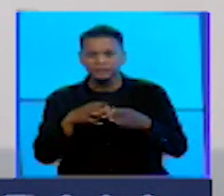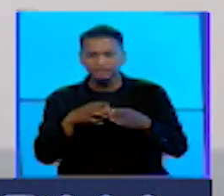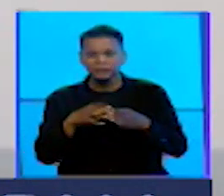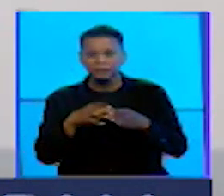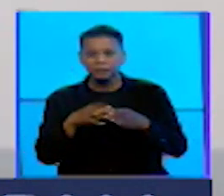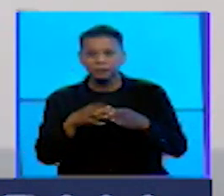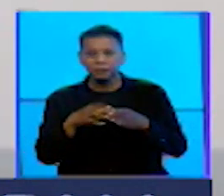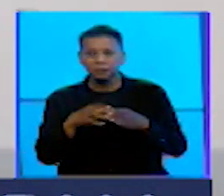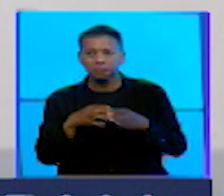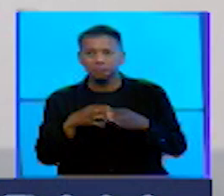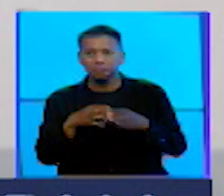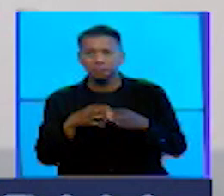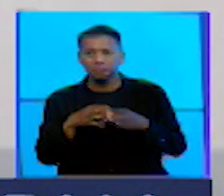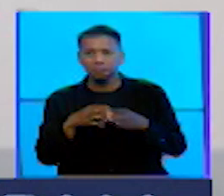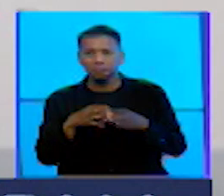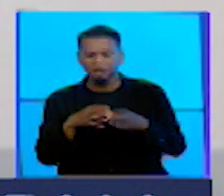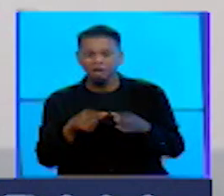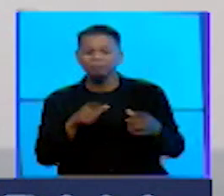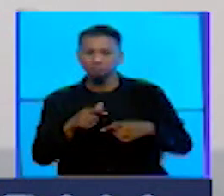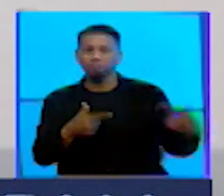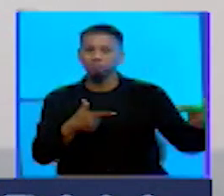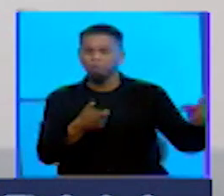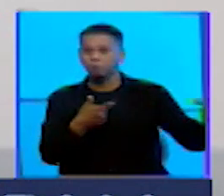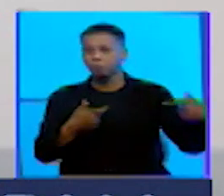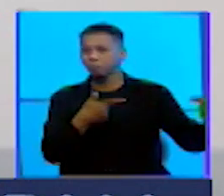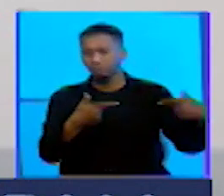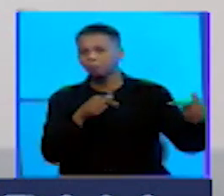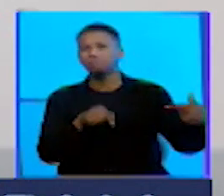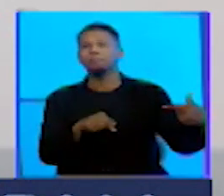melakukan pembalasan tembakan ke arah